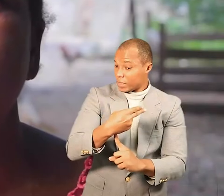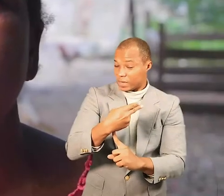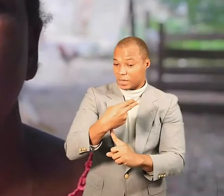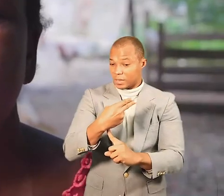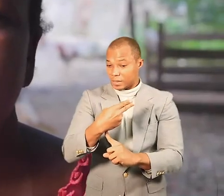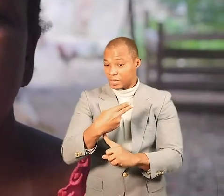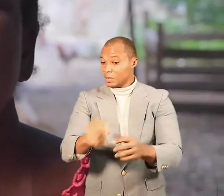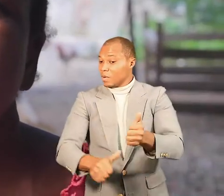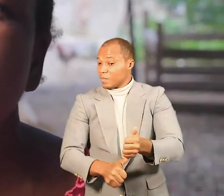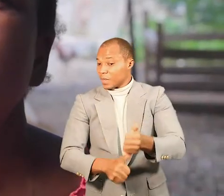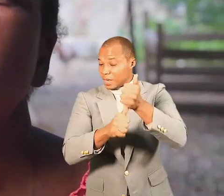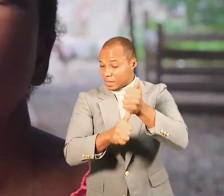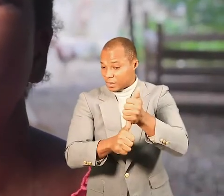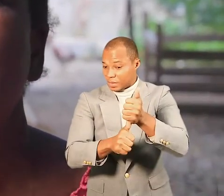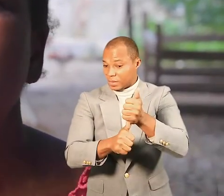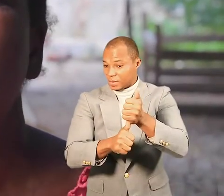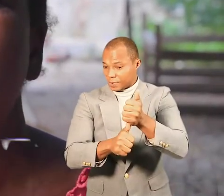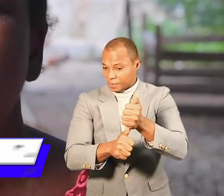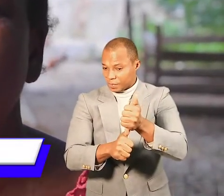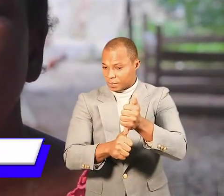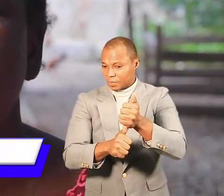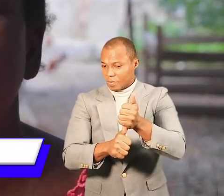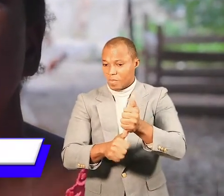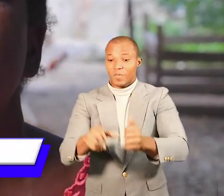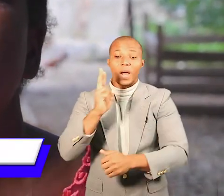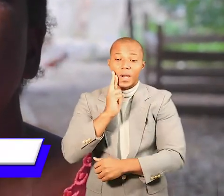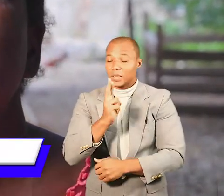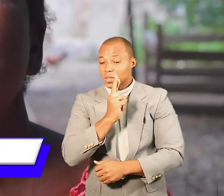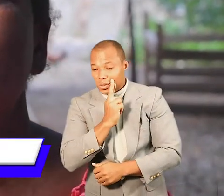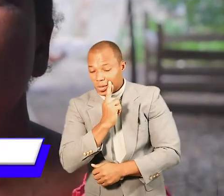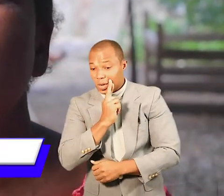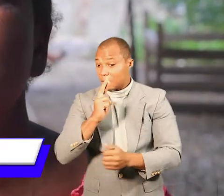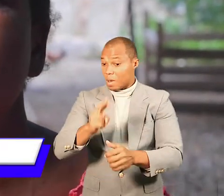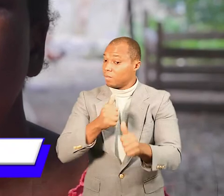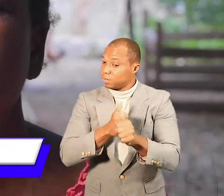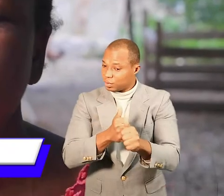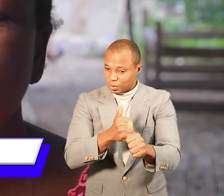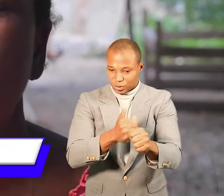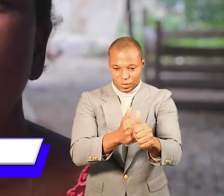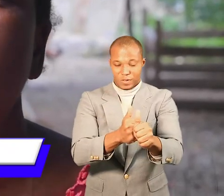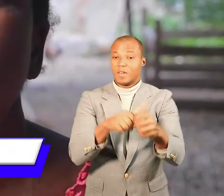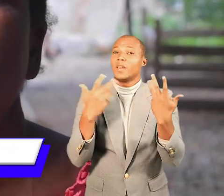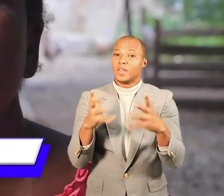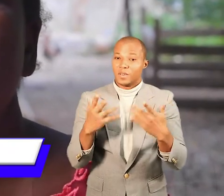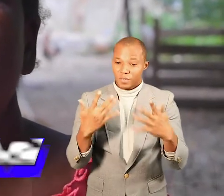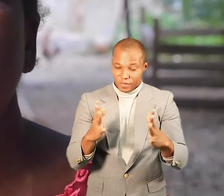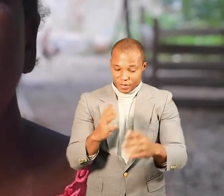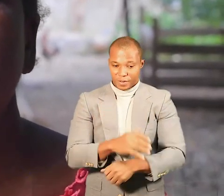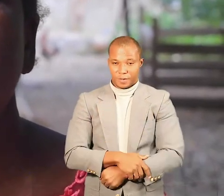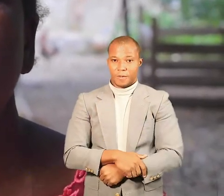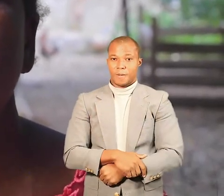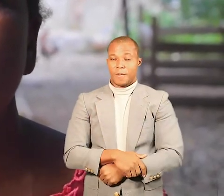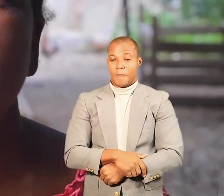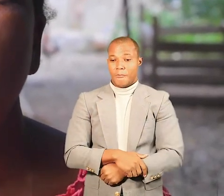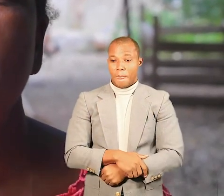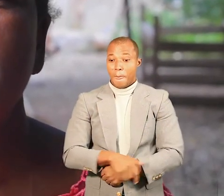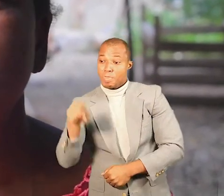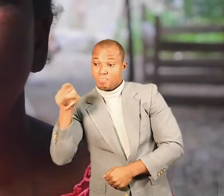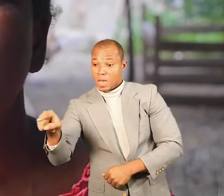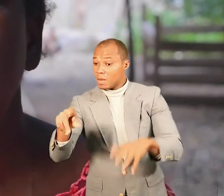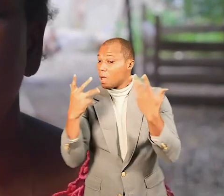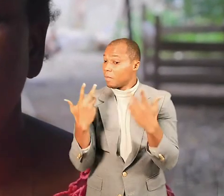oui. Et lui-même fait assistance après séminaire restauratif que nous devons suivre. Et M.